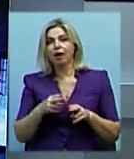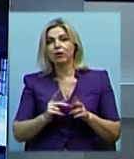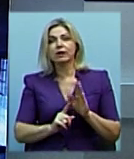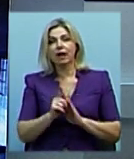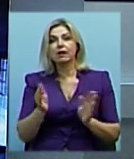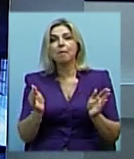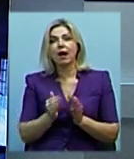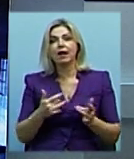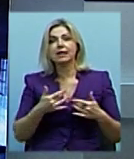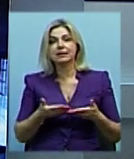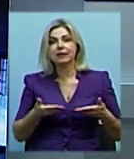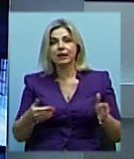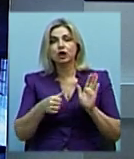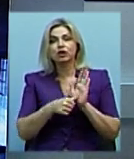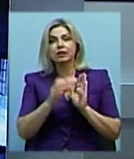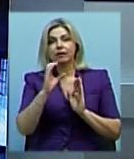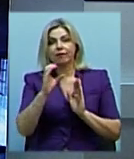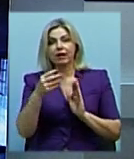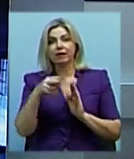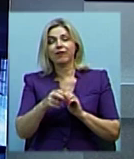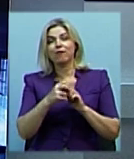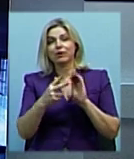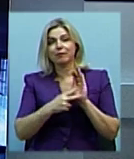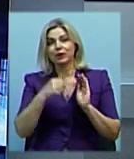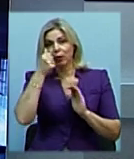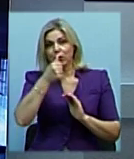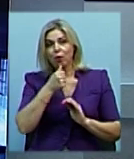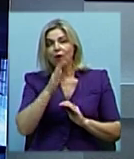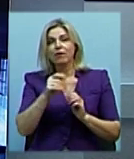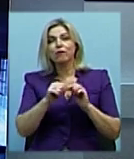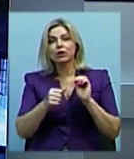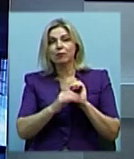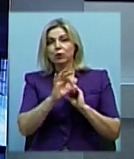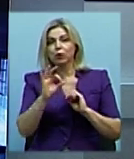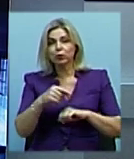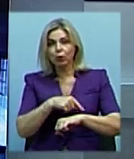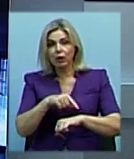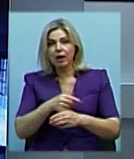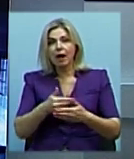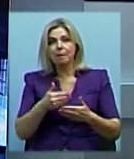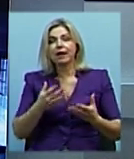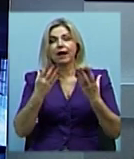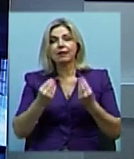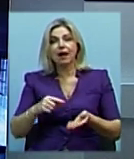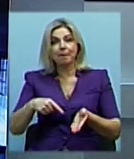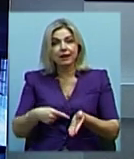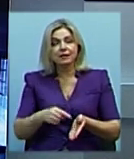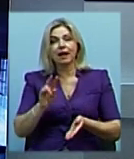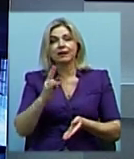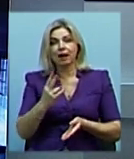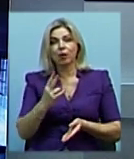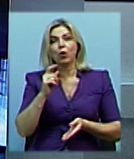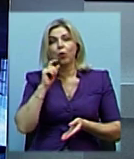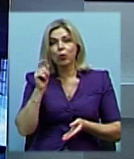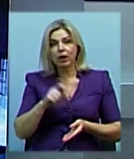малій сцені. 6 вересня 2018 року о 18:00 напередодні Дня міста Миколаївський